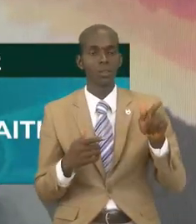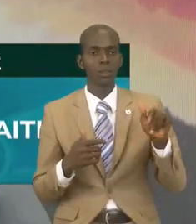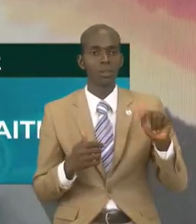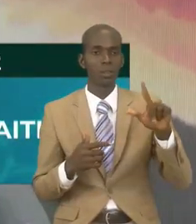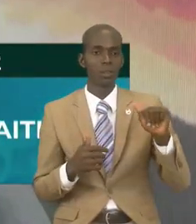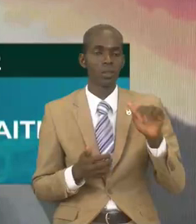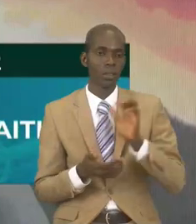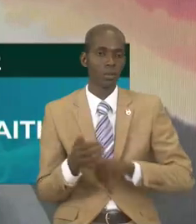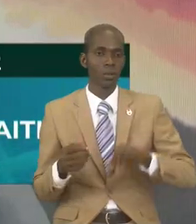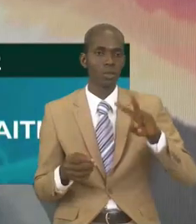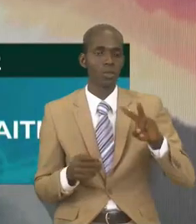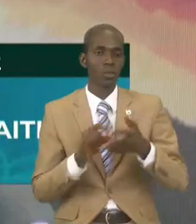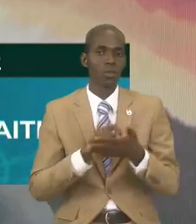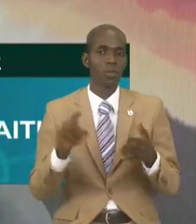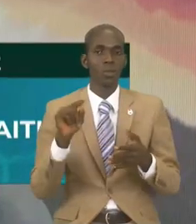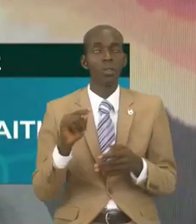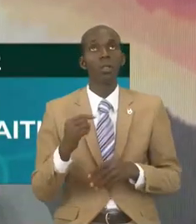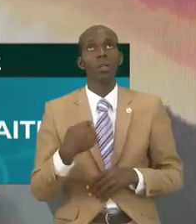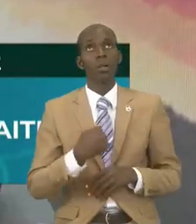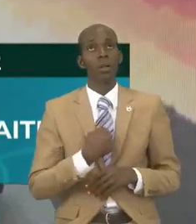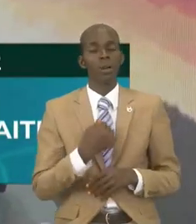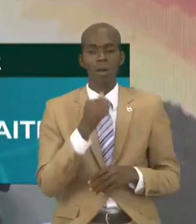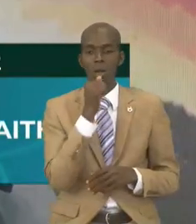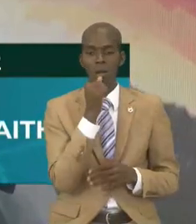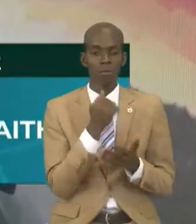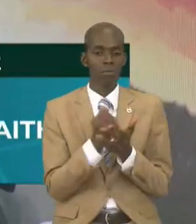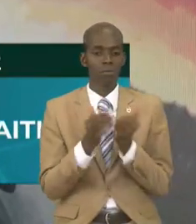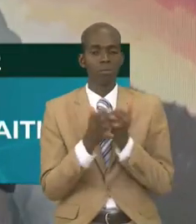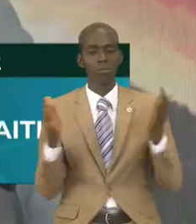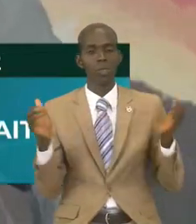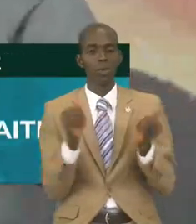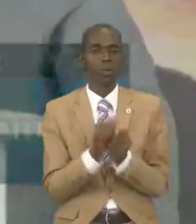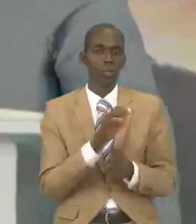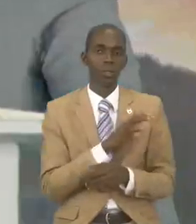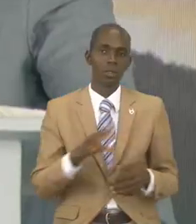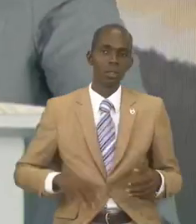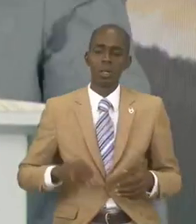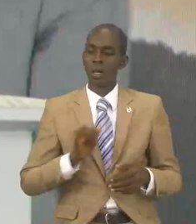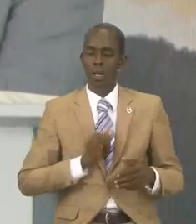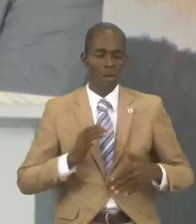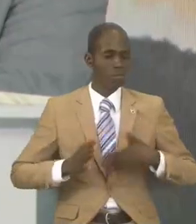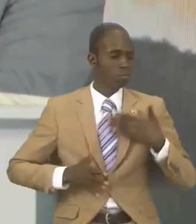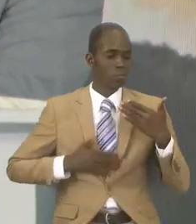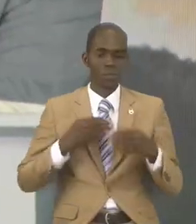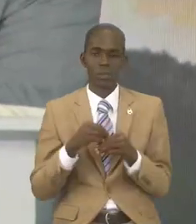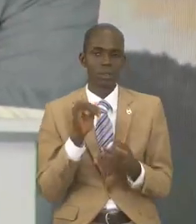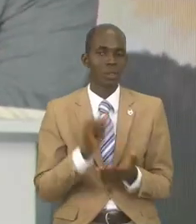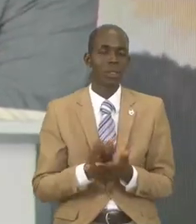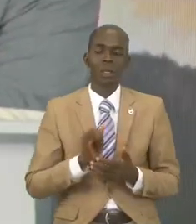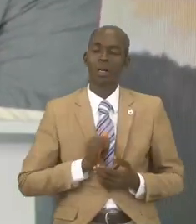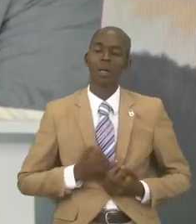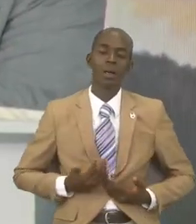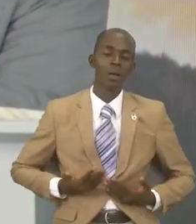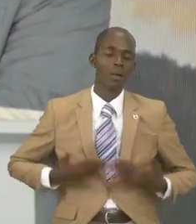Galates 2, 20. J'ai été crucifié avec Christ. Je me réjouis en cela. Je